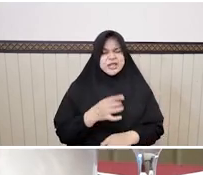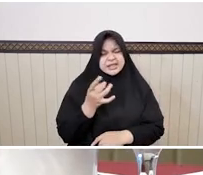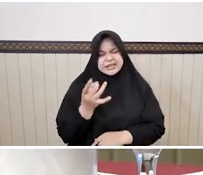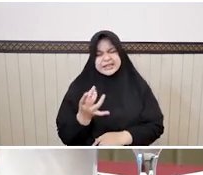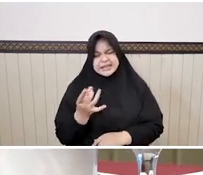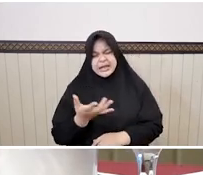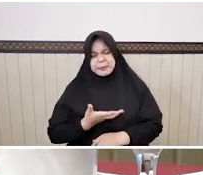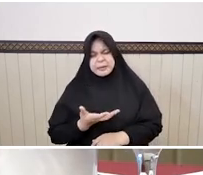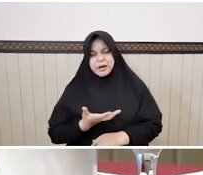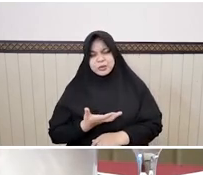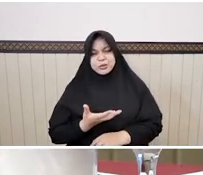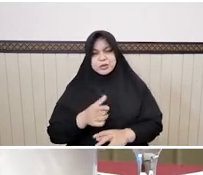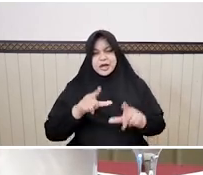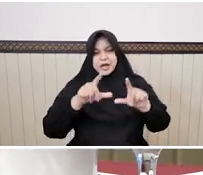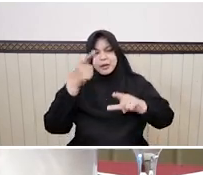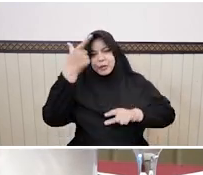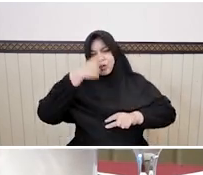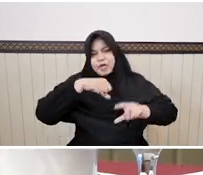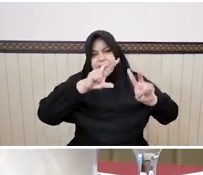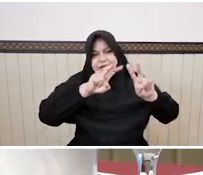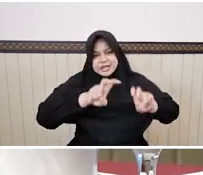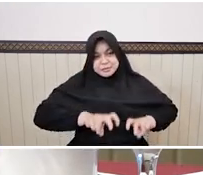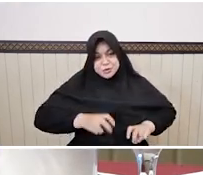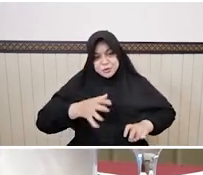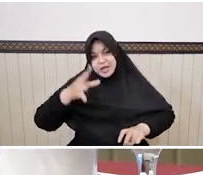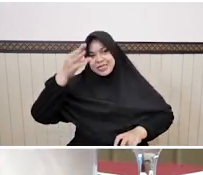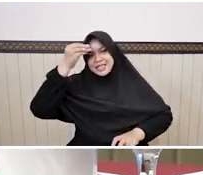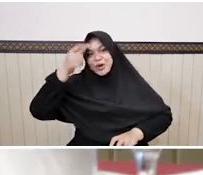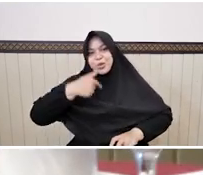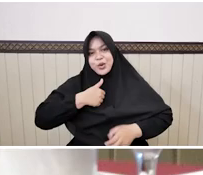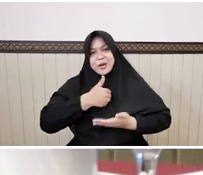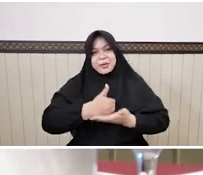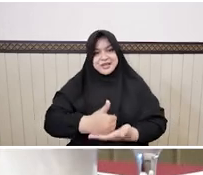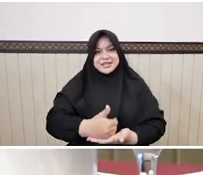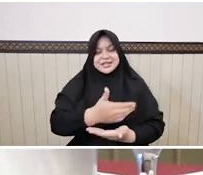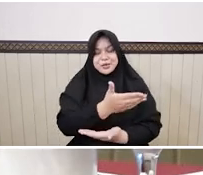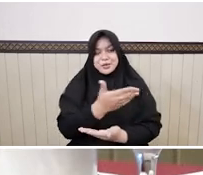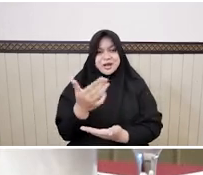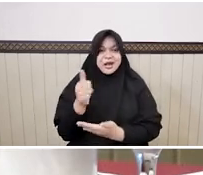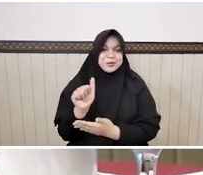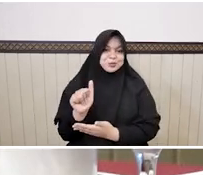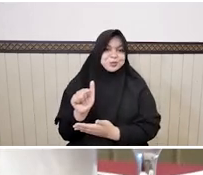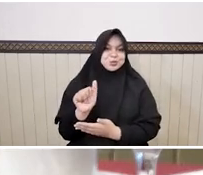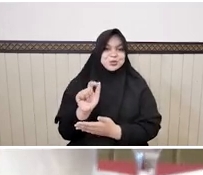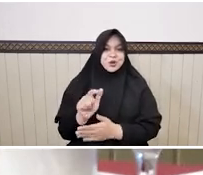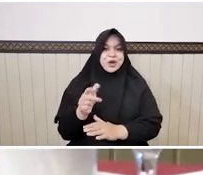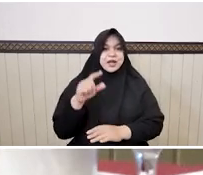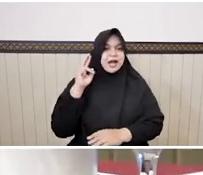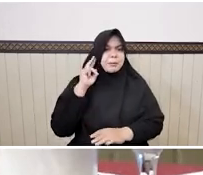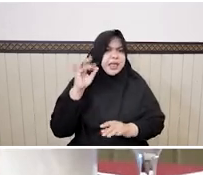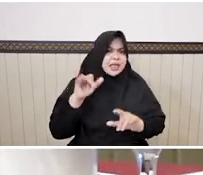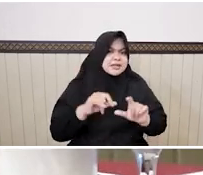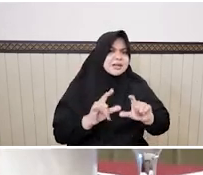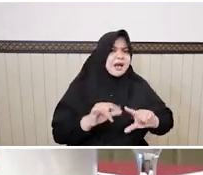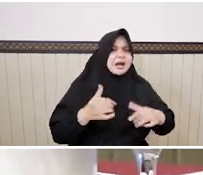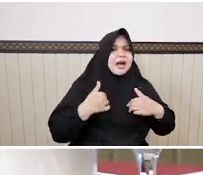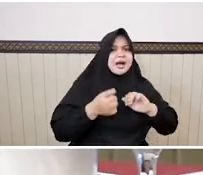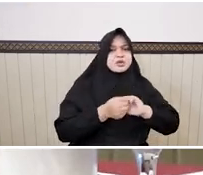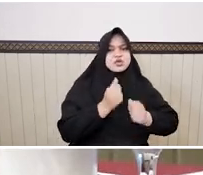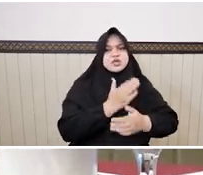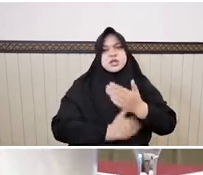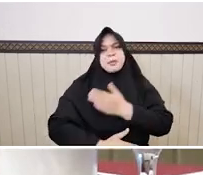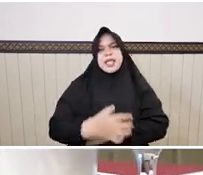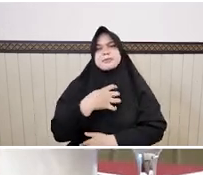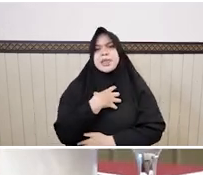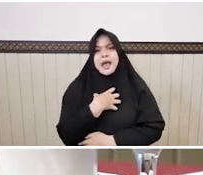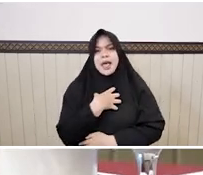menyampaikan profile assesment yang saya rasain diapresiasi empat mereka gitu ya Misalnya bagus ada kasus bisa betul disabilitas